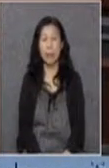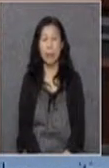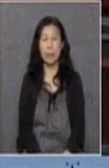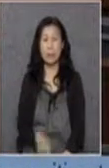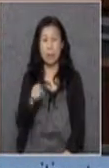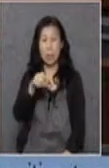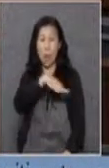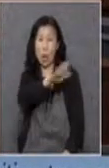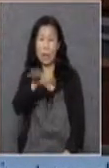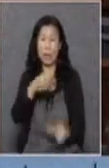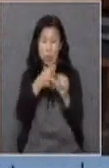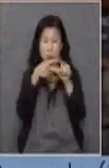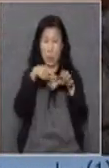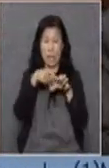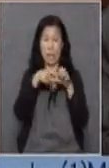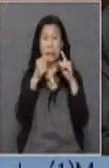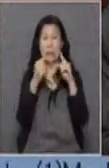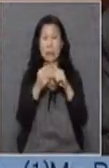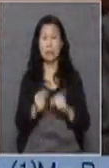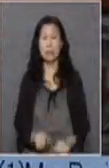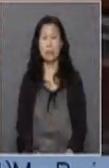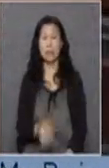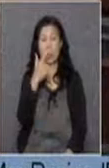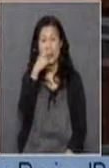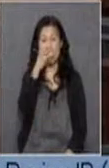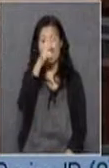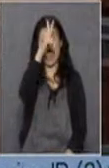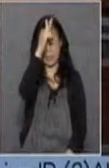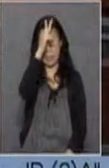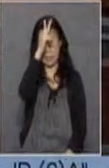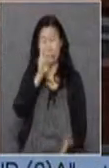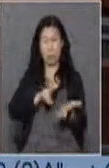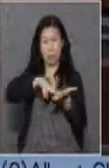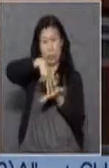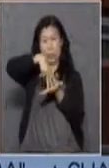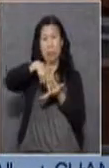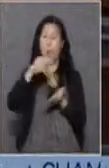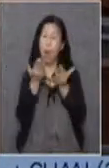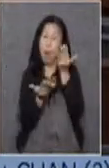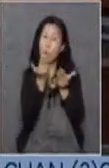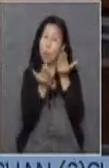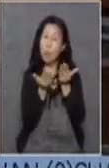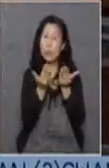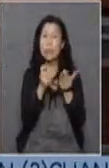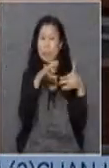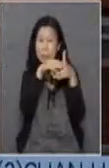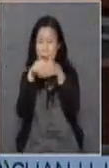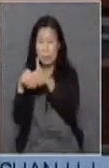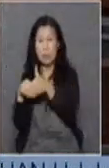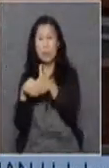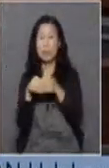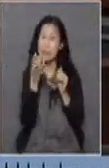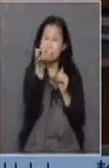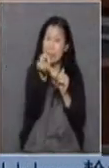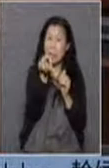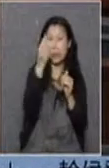對於他們來說，一個新的政府的成立不多不少都帶來些少